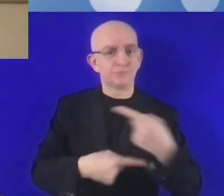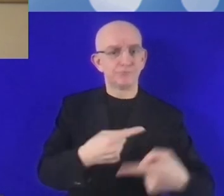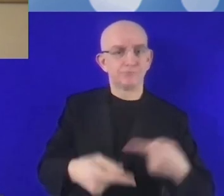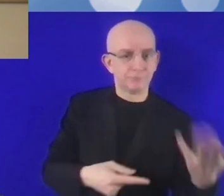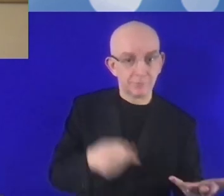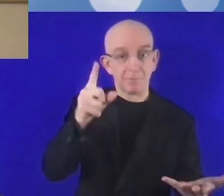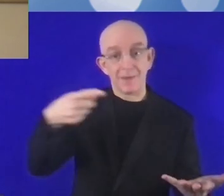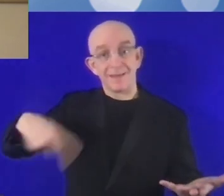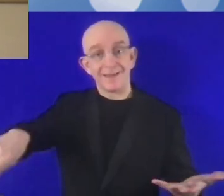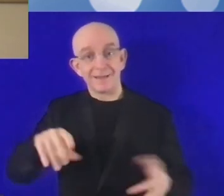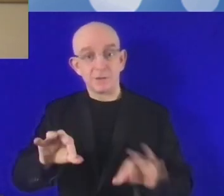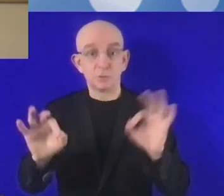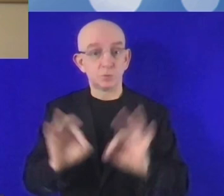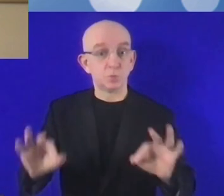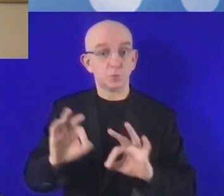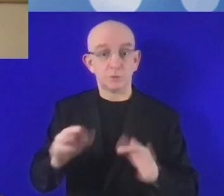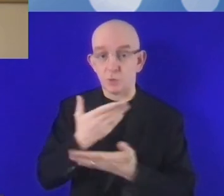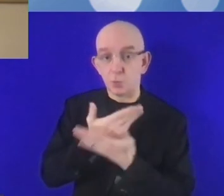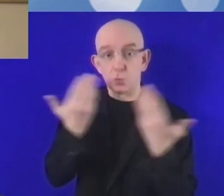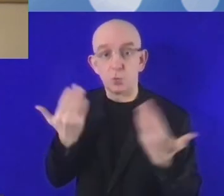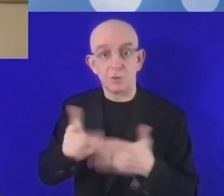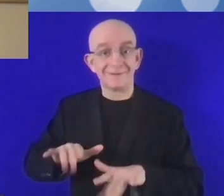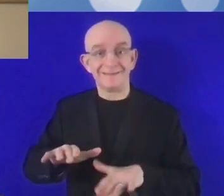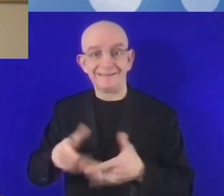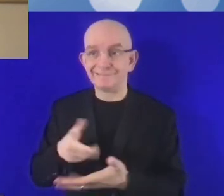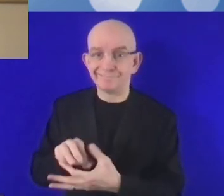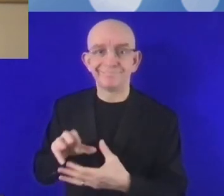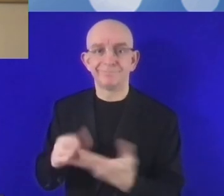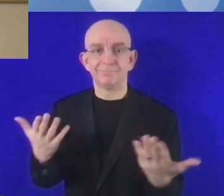持互联网的教育。可惜的是，